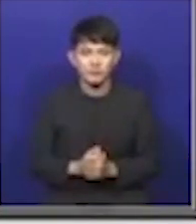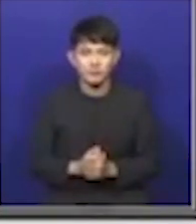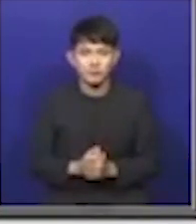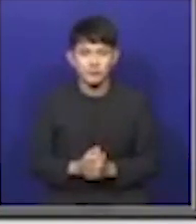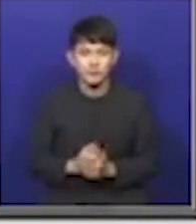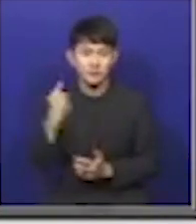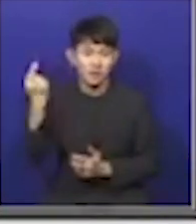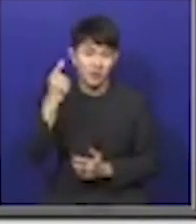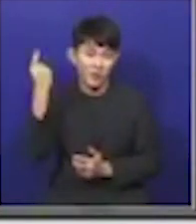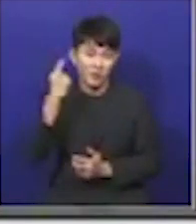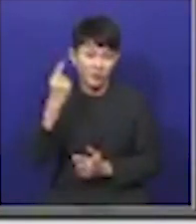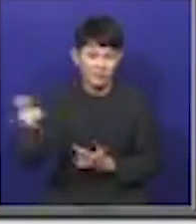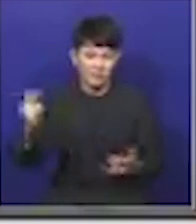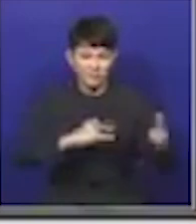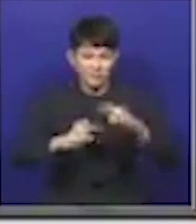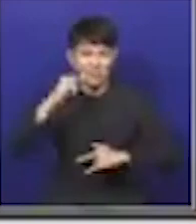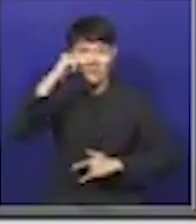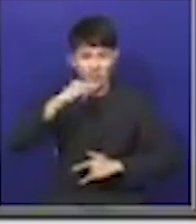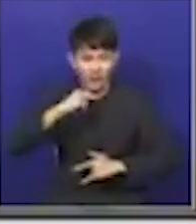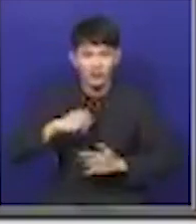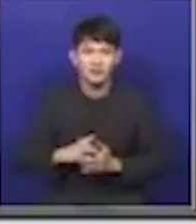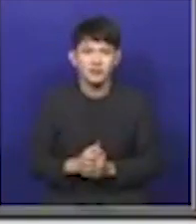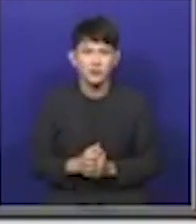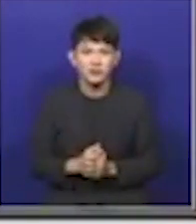นักท่องเที่ยวที่เข้ามาประเทศนี้ฮะ